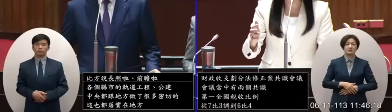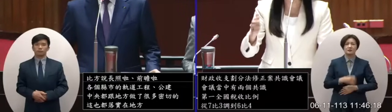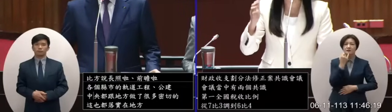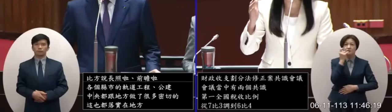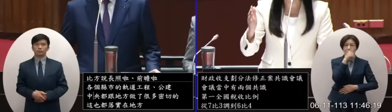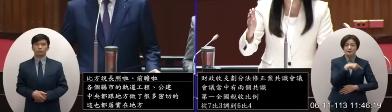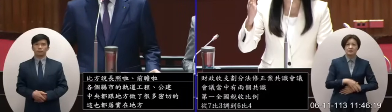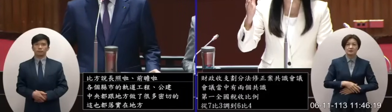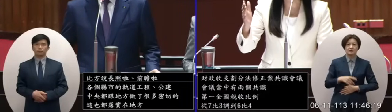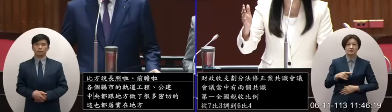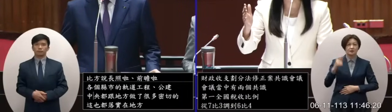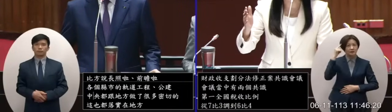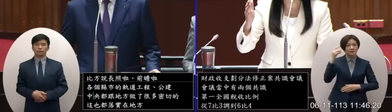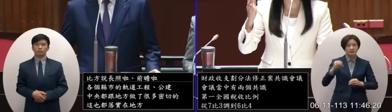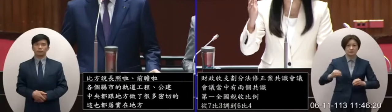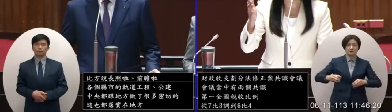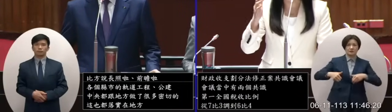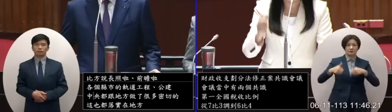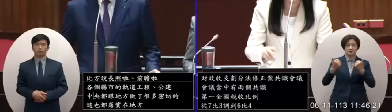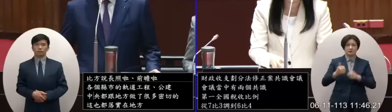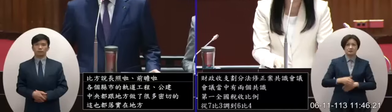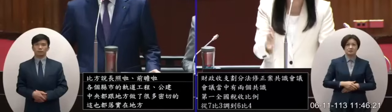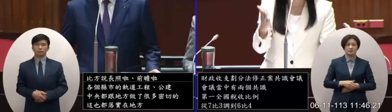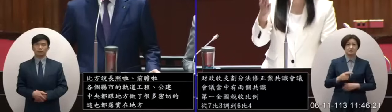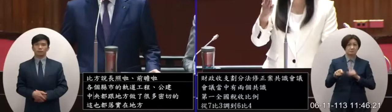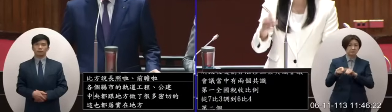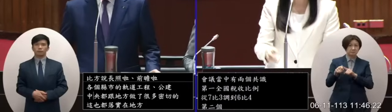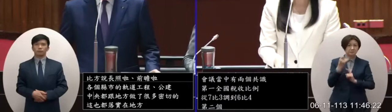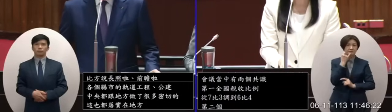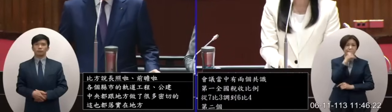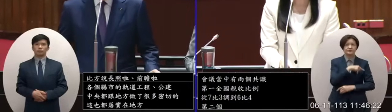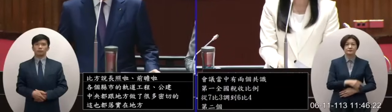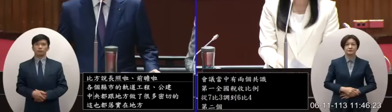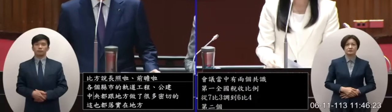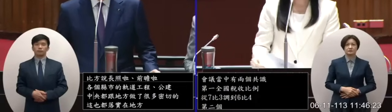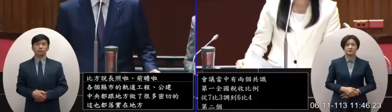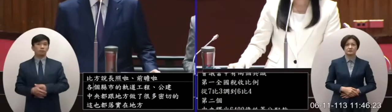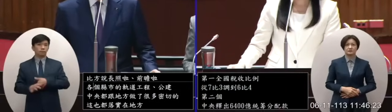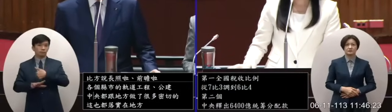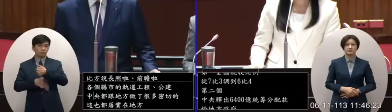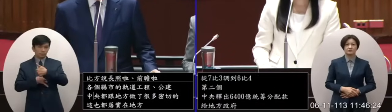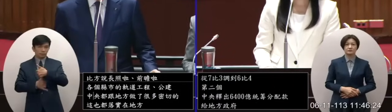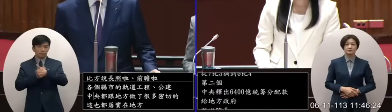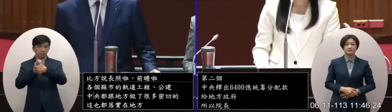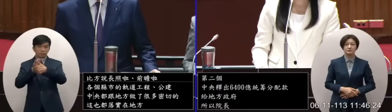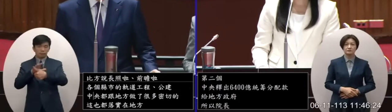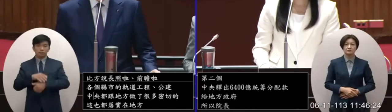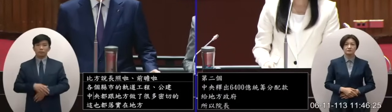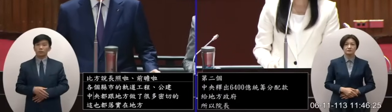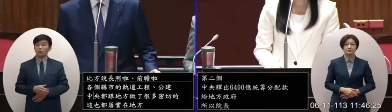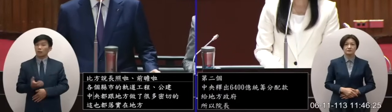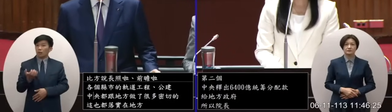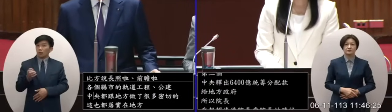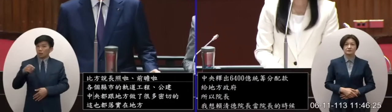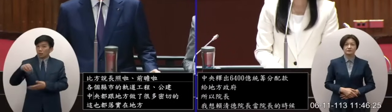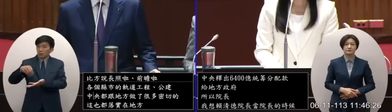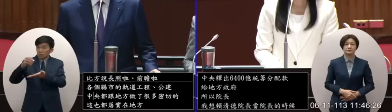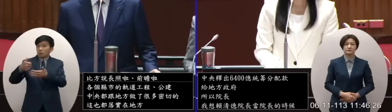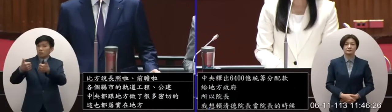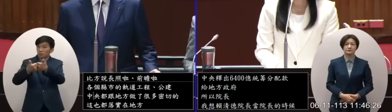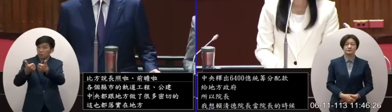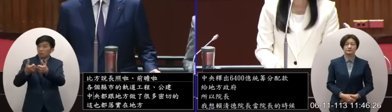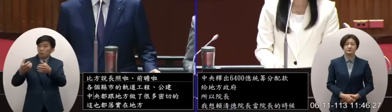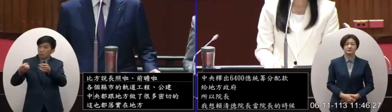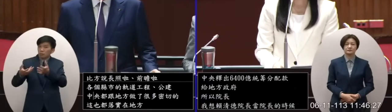能够尊重在这个共识会议上面的大家的决议？ 各位委员报告，我没有注意到您刚刚说的那个讨论